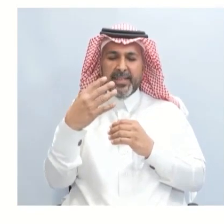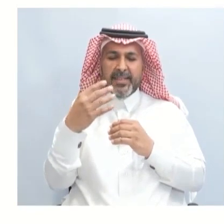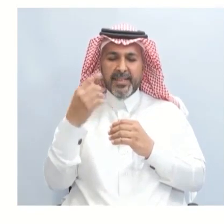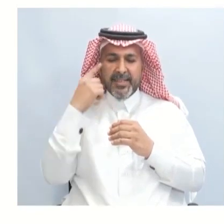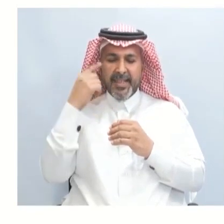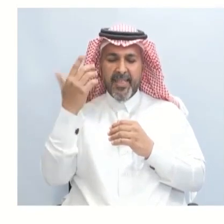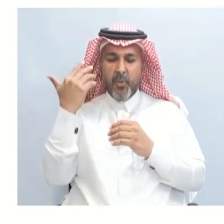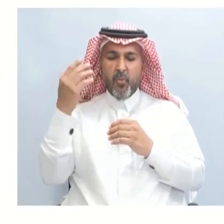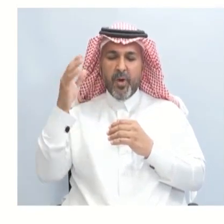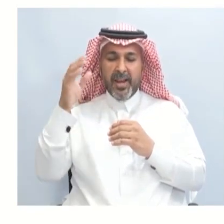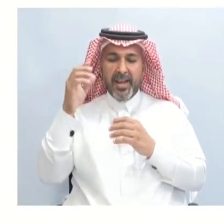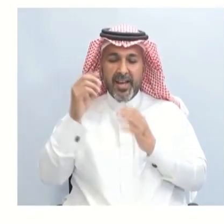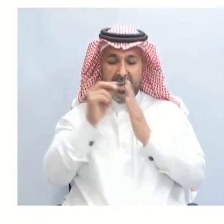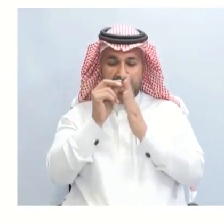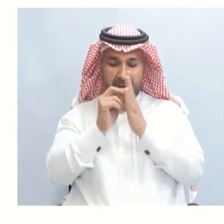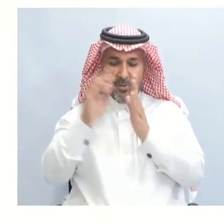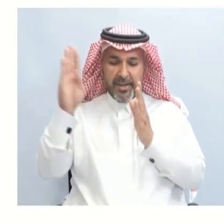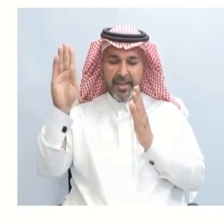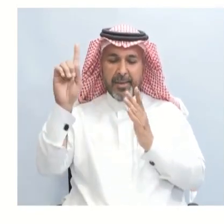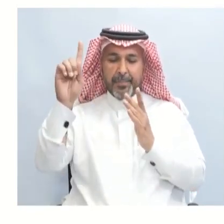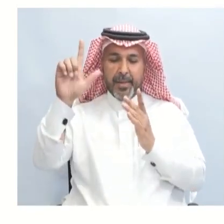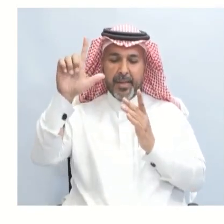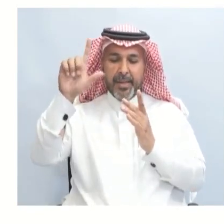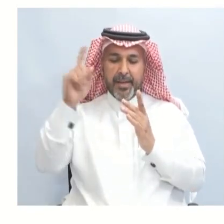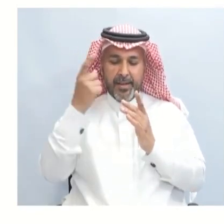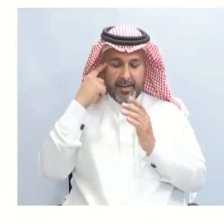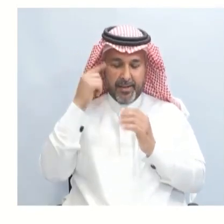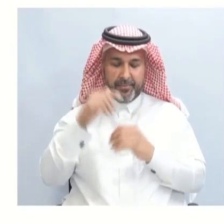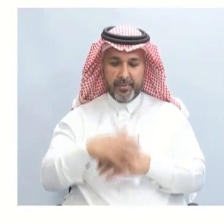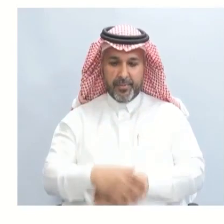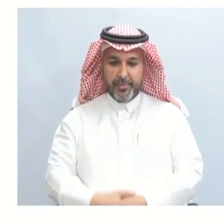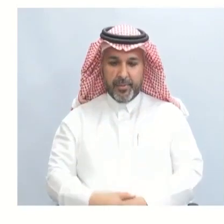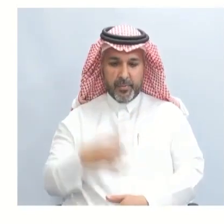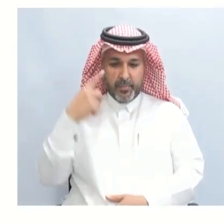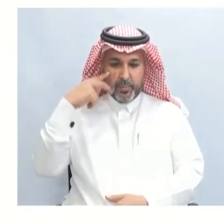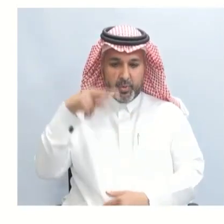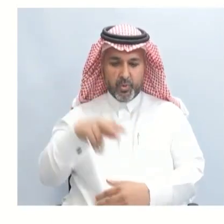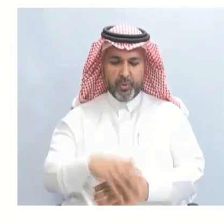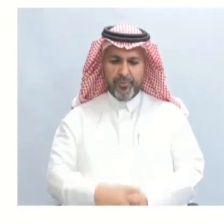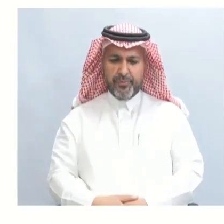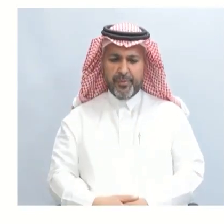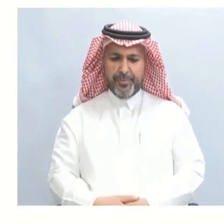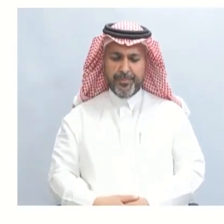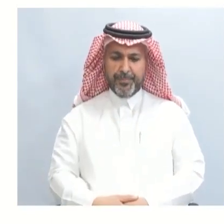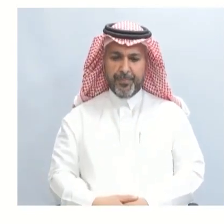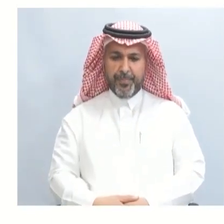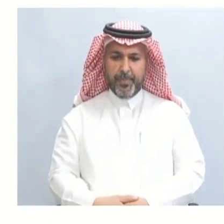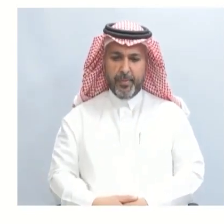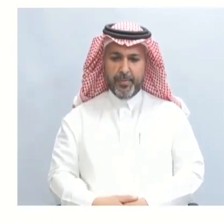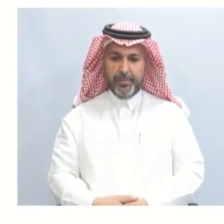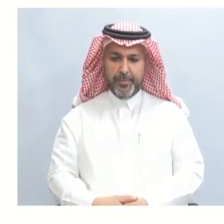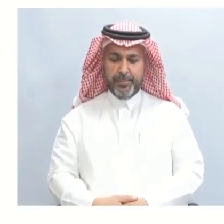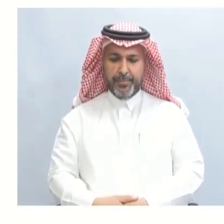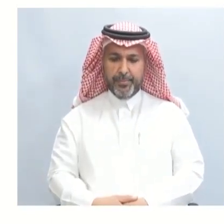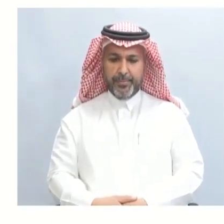السابقه بدا نيوتن دراسه دراسته لحركه الكواكب اتامل وتنبا من هذا هذه الجمله